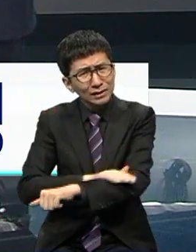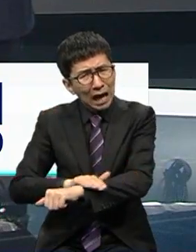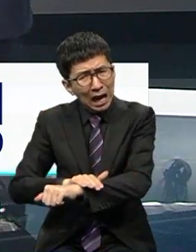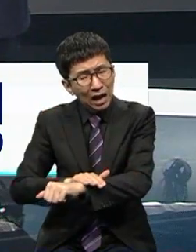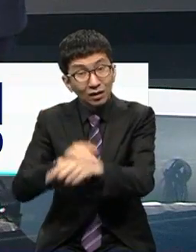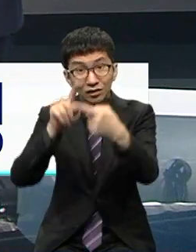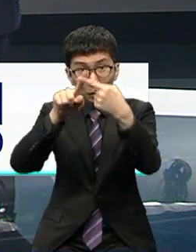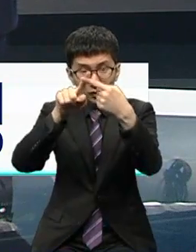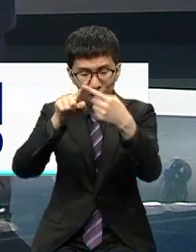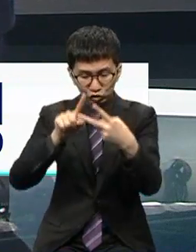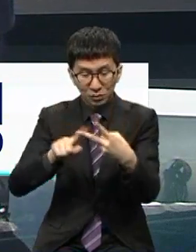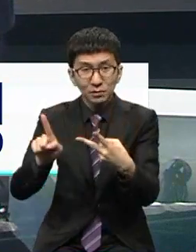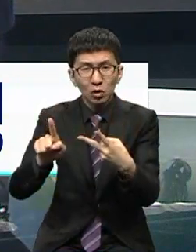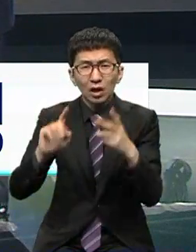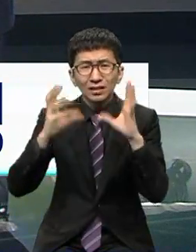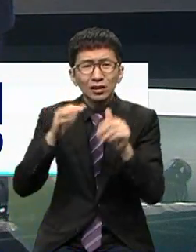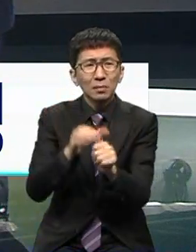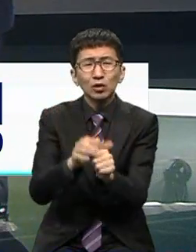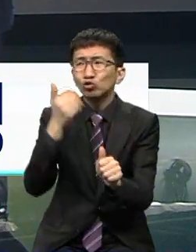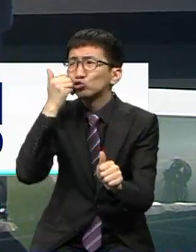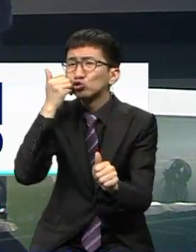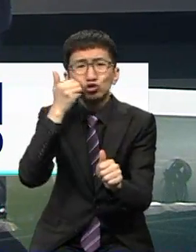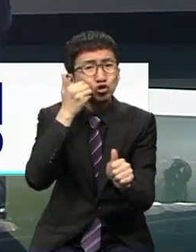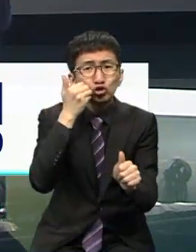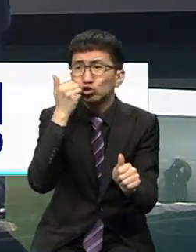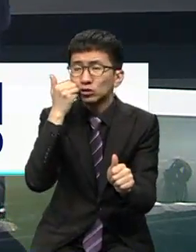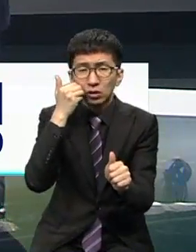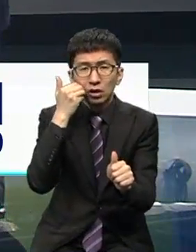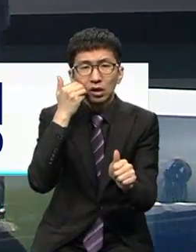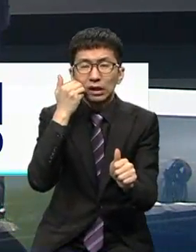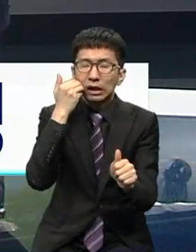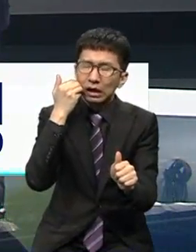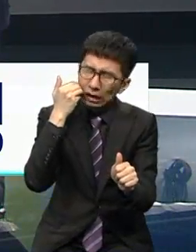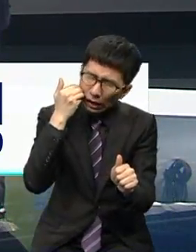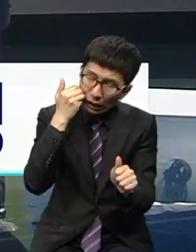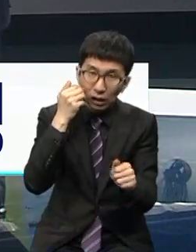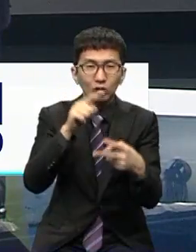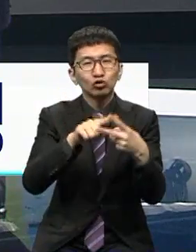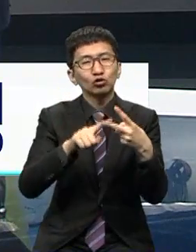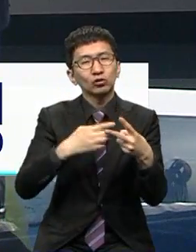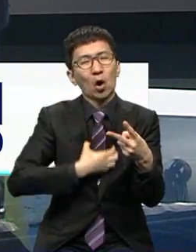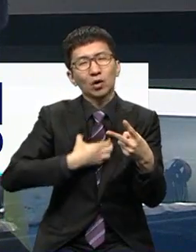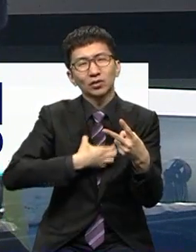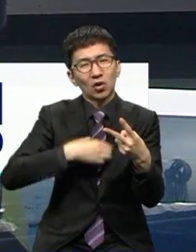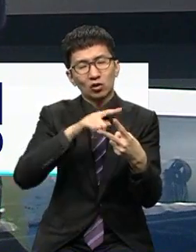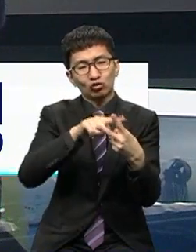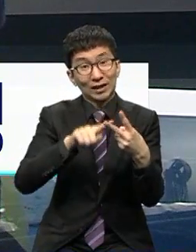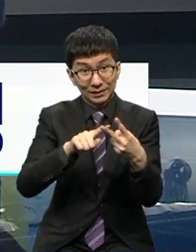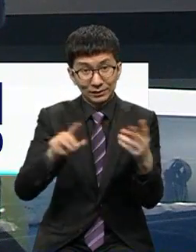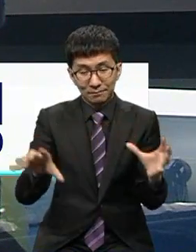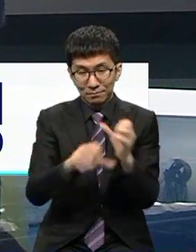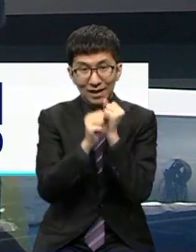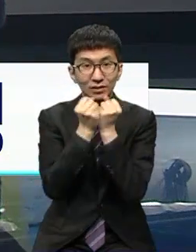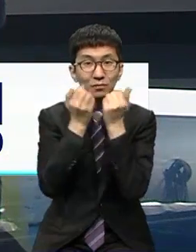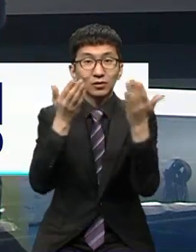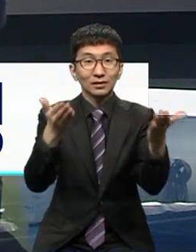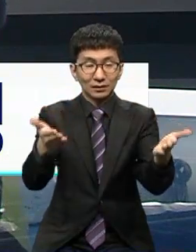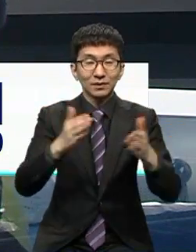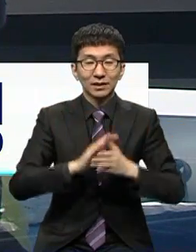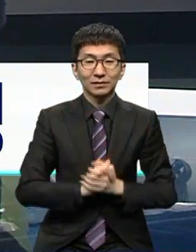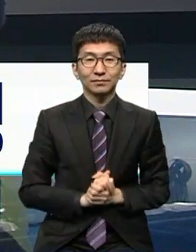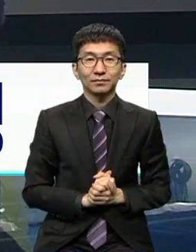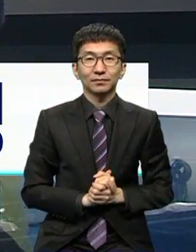하는 것과 또 아이 맡길 곳이 마땅치 않을 때 어떻게 하냐는 겁니다. 반복되는 이 문제, 송인호 기자,